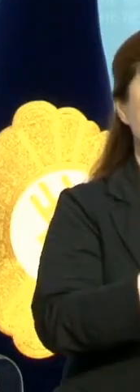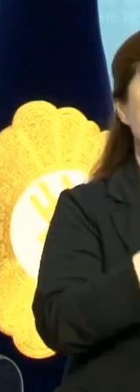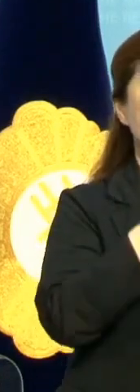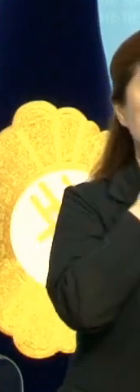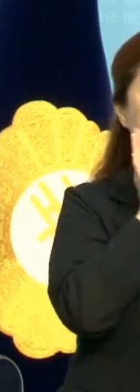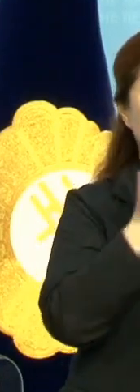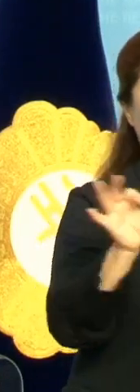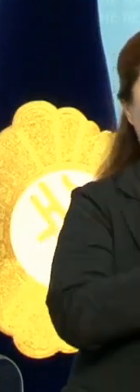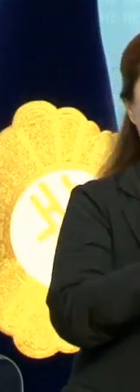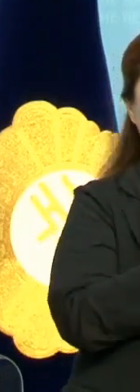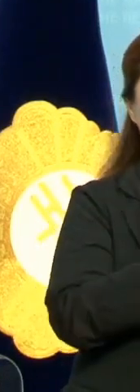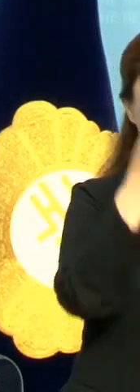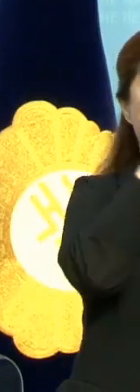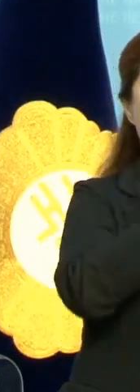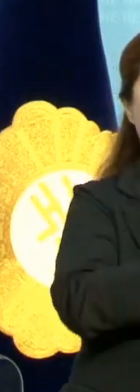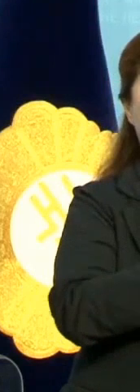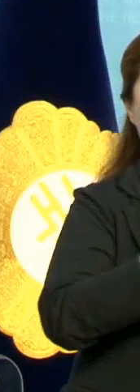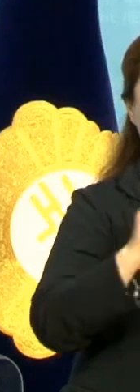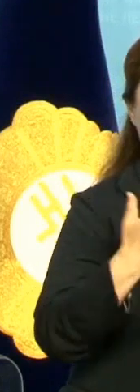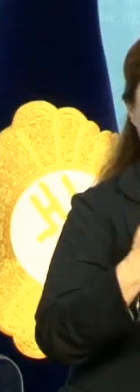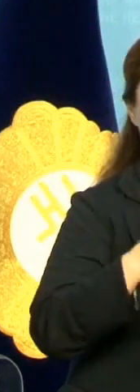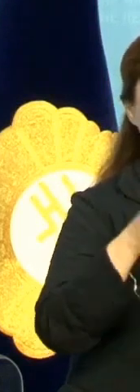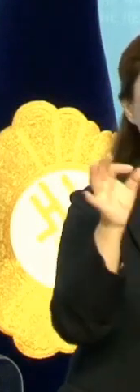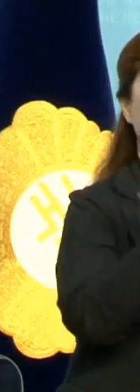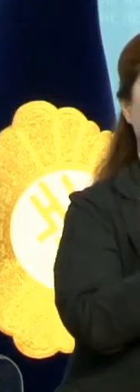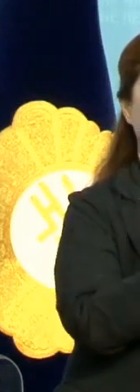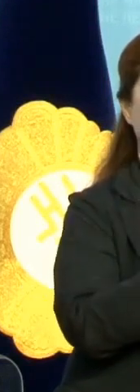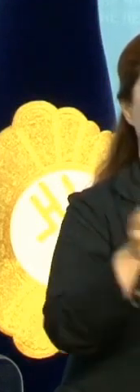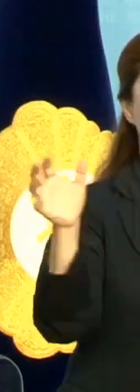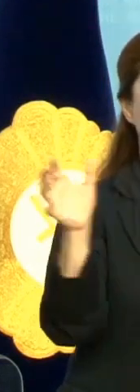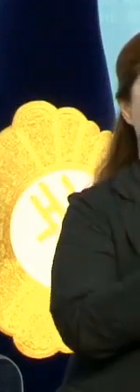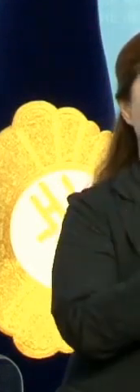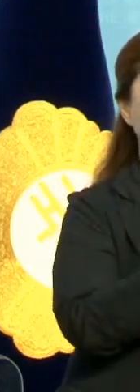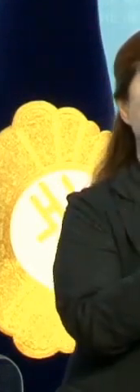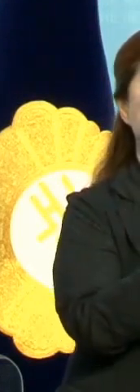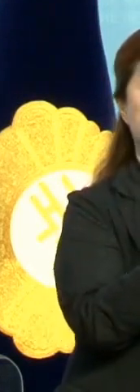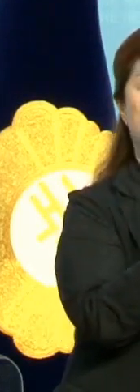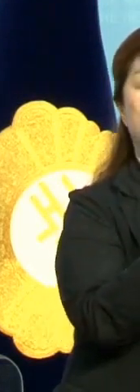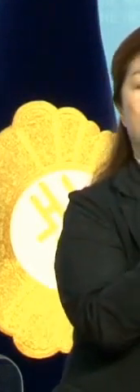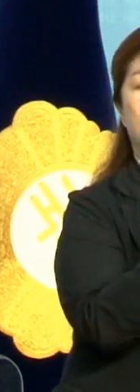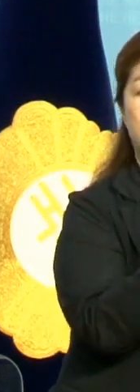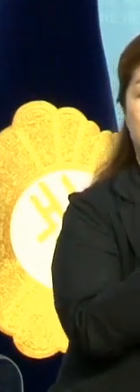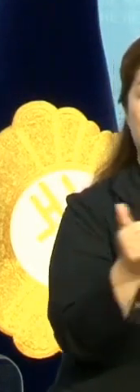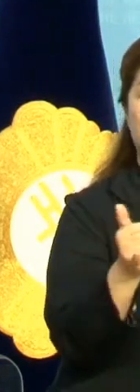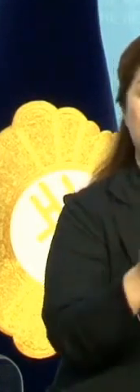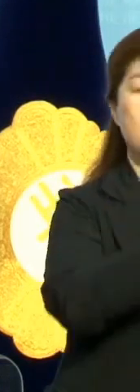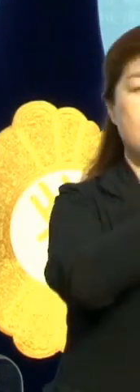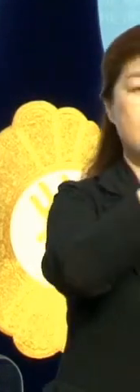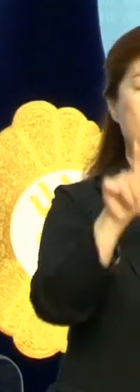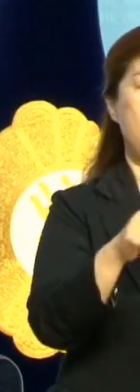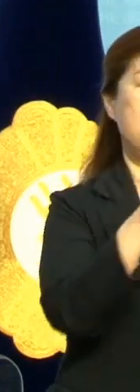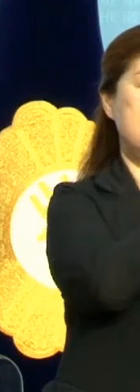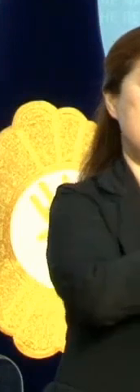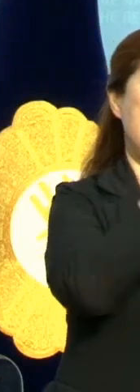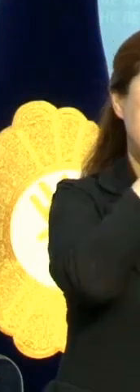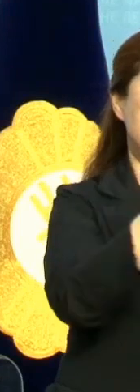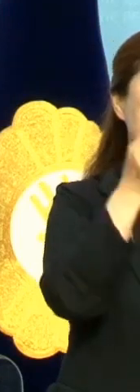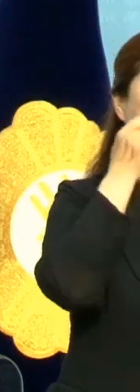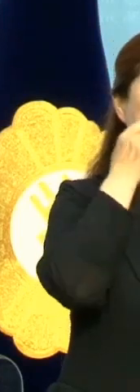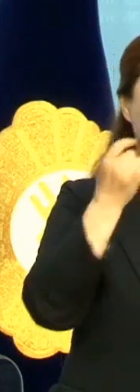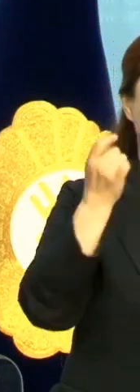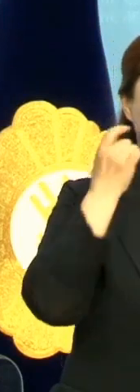관리하는 국민연금이 합병 당사자인 삼성물산 이사회 사외이사들조차 보지 못한 허위